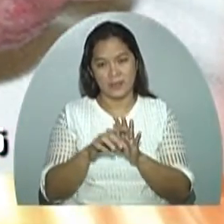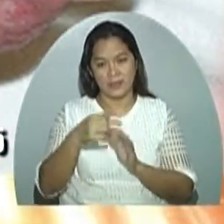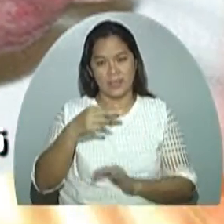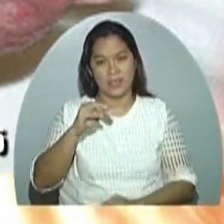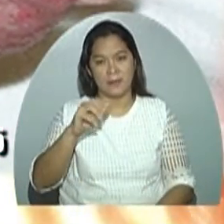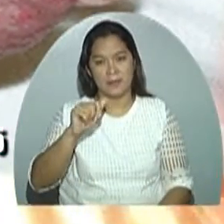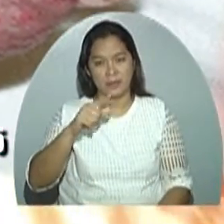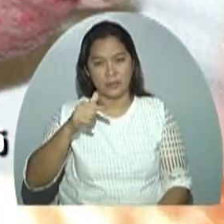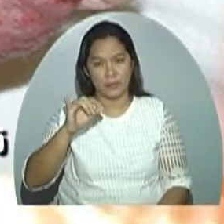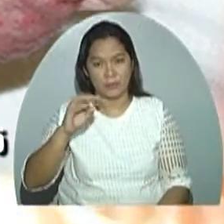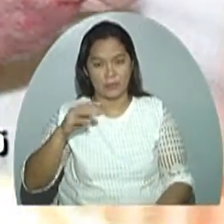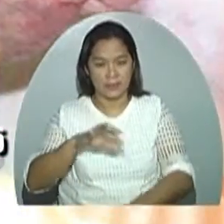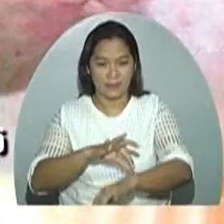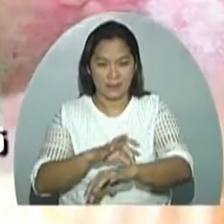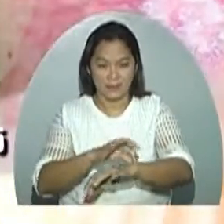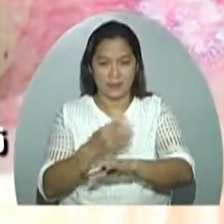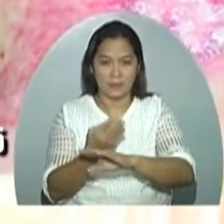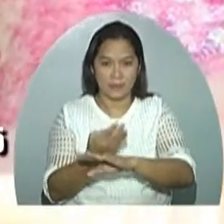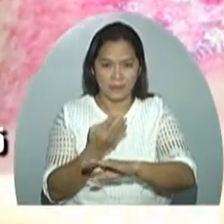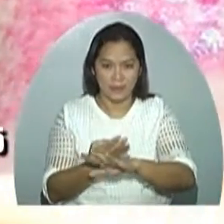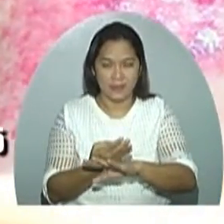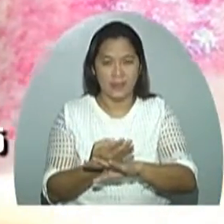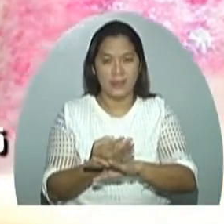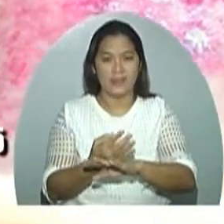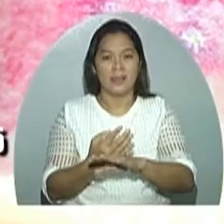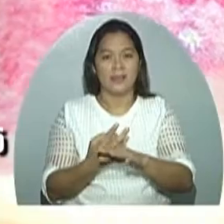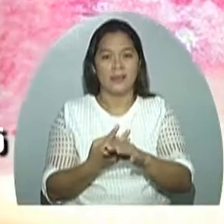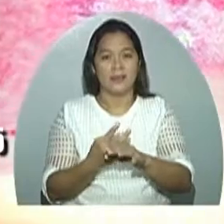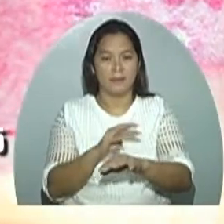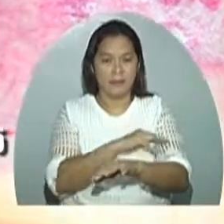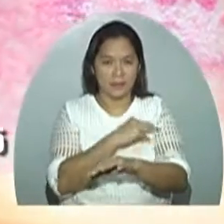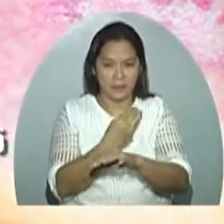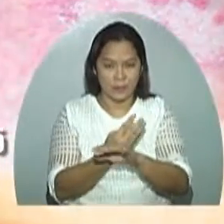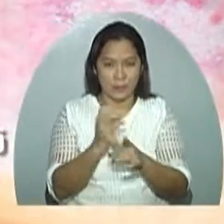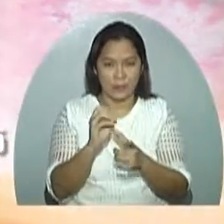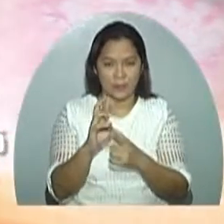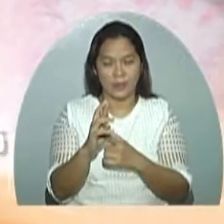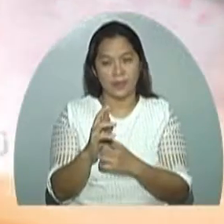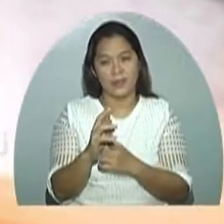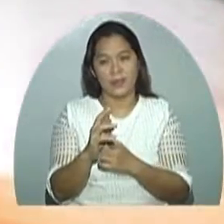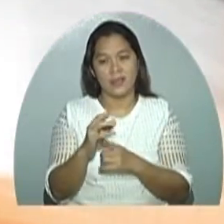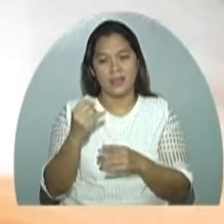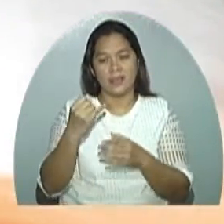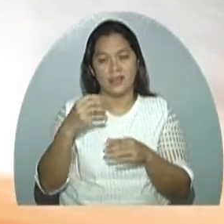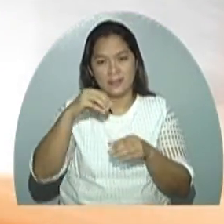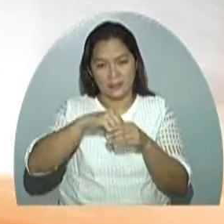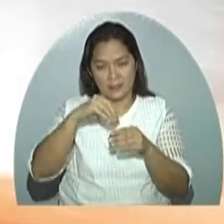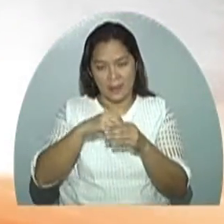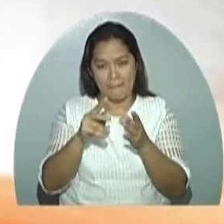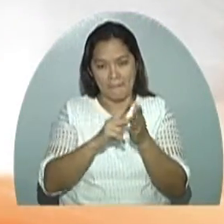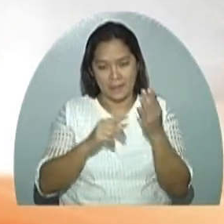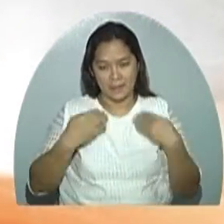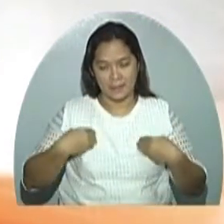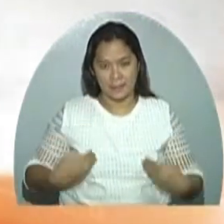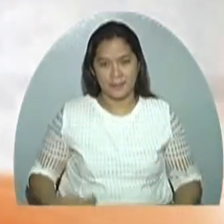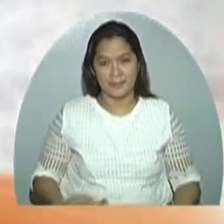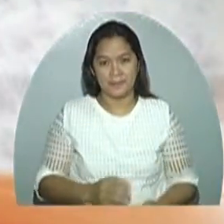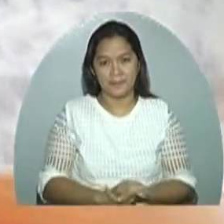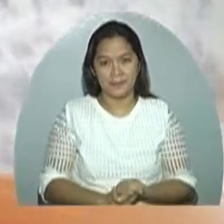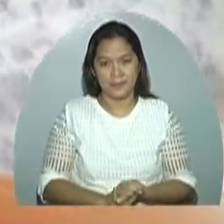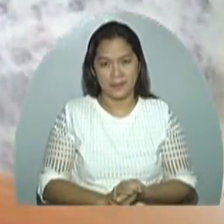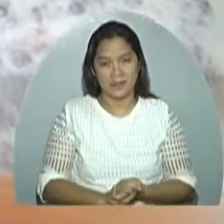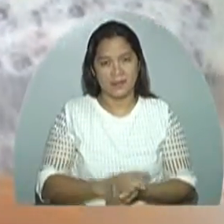ng hemangioma sa balat, sa buto, kalamnan, o kaya sa mga internal na bahagi ng